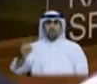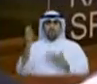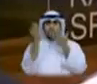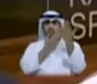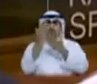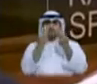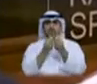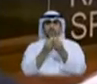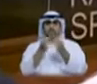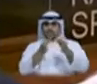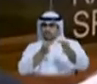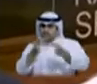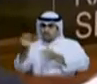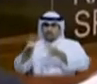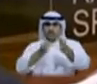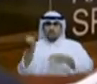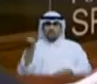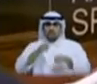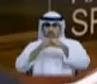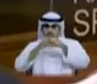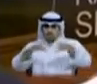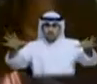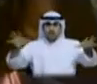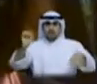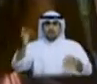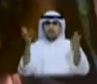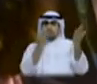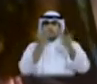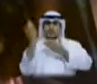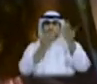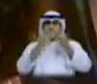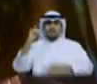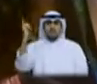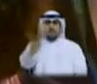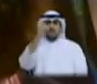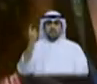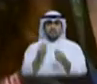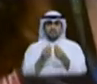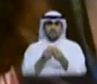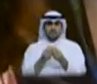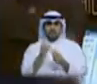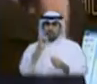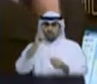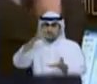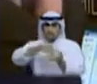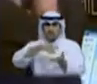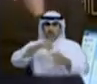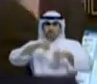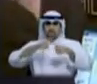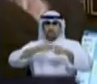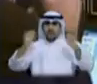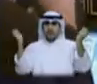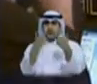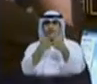بدعم الخطط الرامية لنشر التعليم في كل أرجاء العالم، وخاصة في البلدان المتضررة من